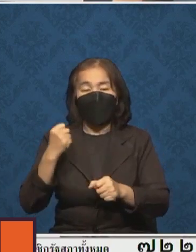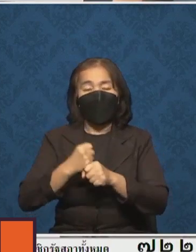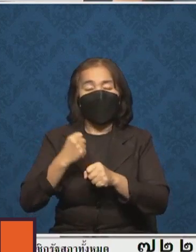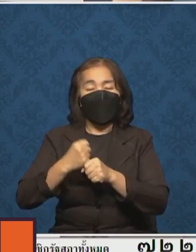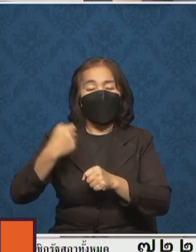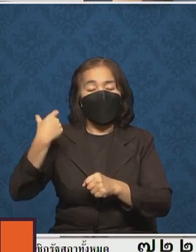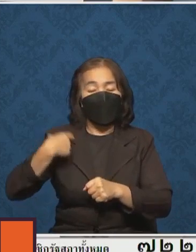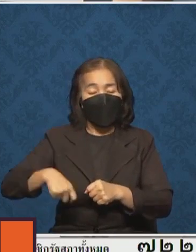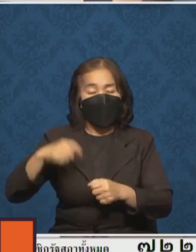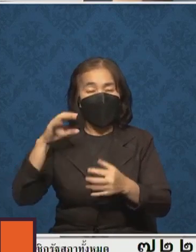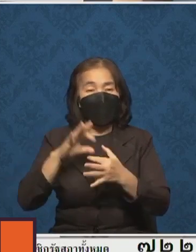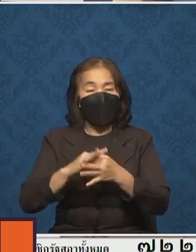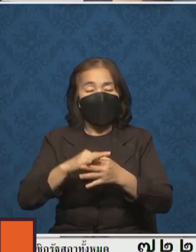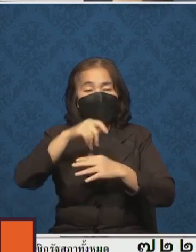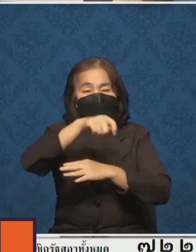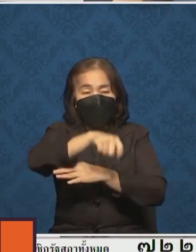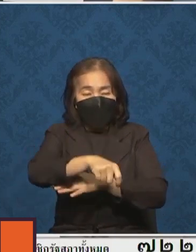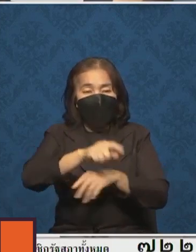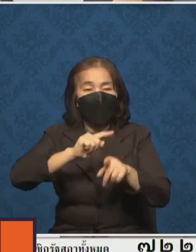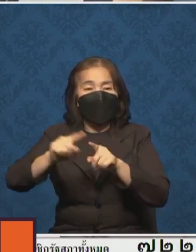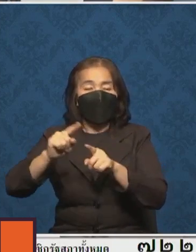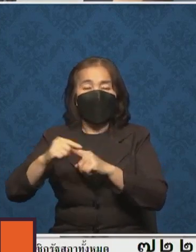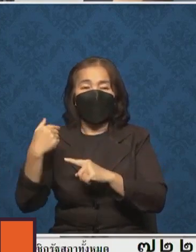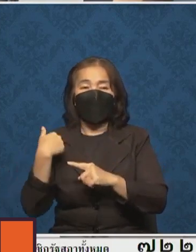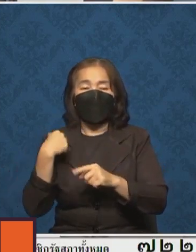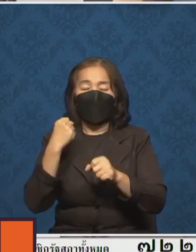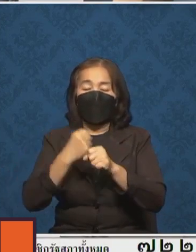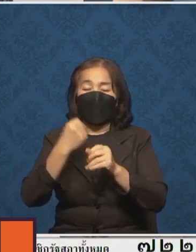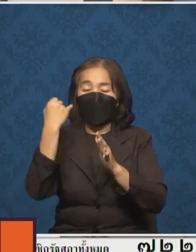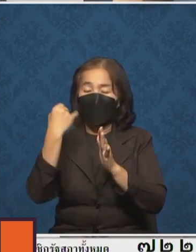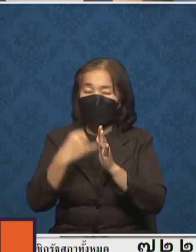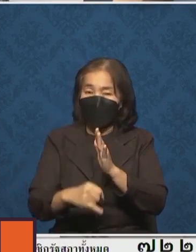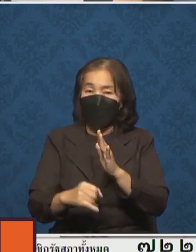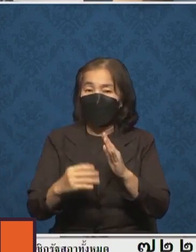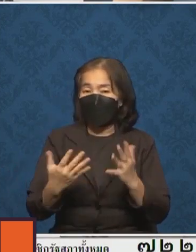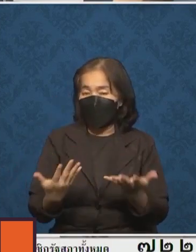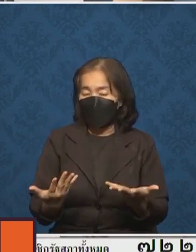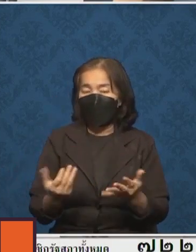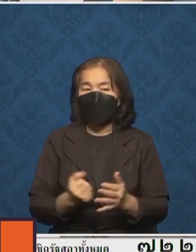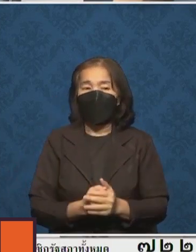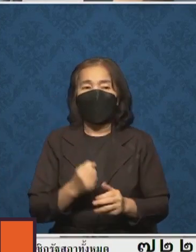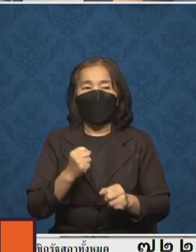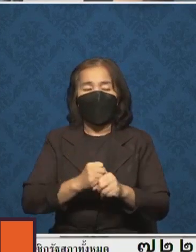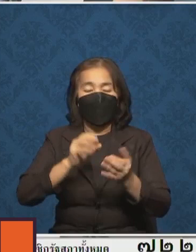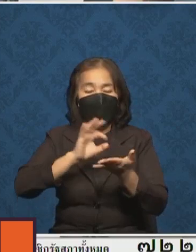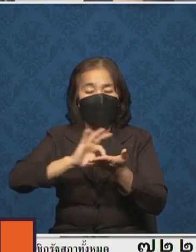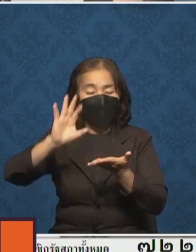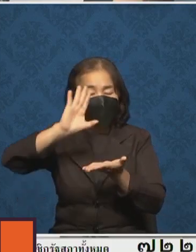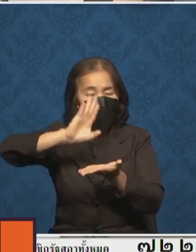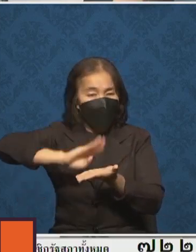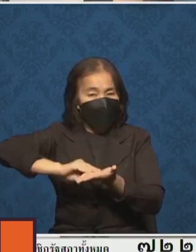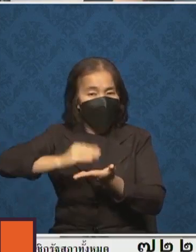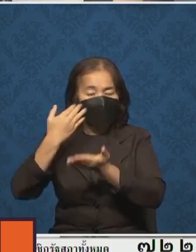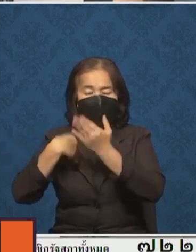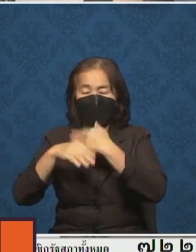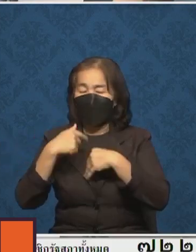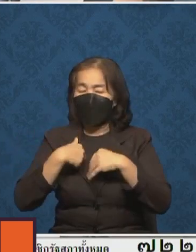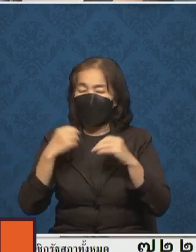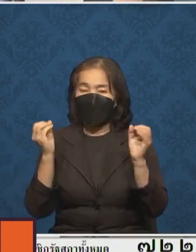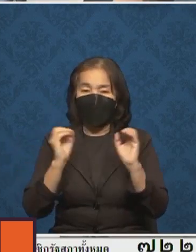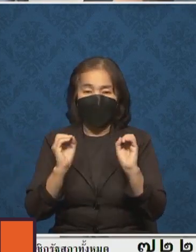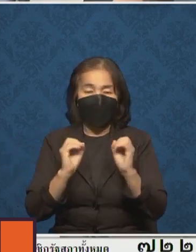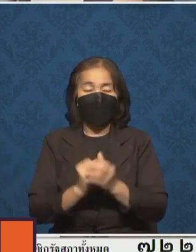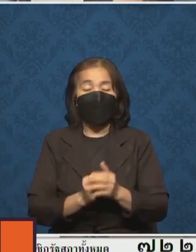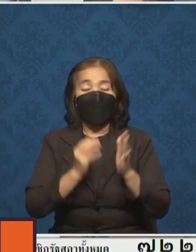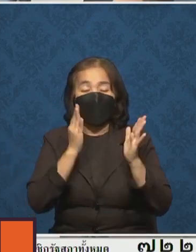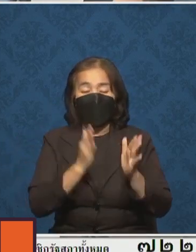จะถูกกลายสภาพแปลงมาเป็นค่าปรับทางพินัยซึ่งไม่มีการบันทึกประวัติอาชญากรรมครับทำให้กลุ่มคนรวยที่เ